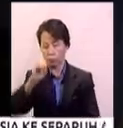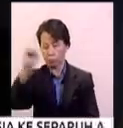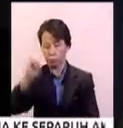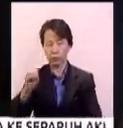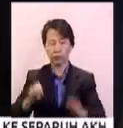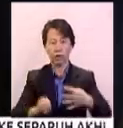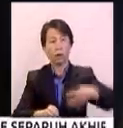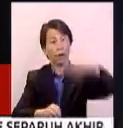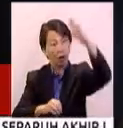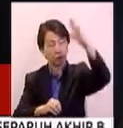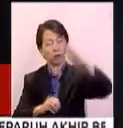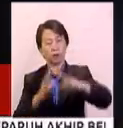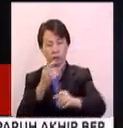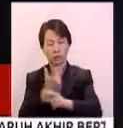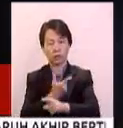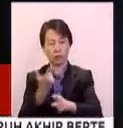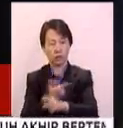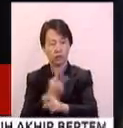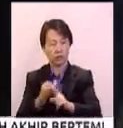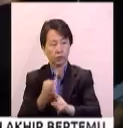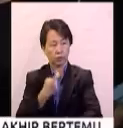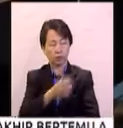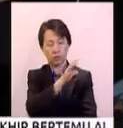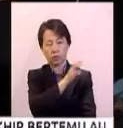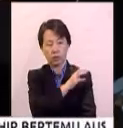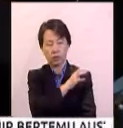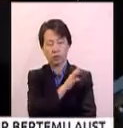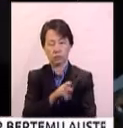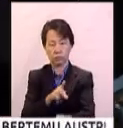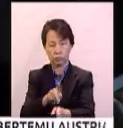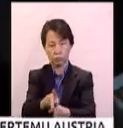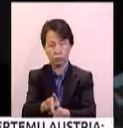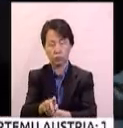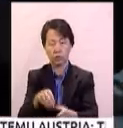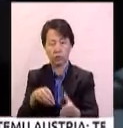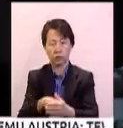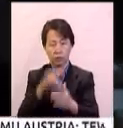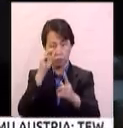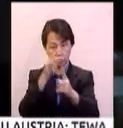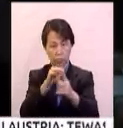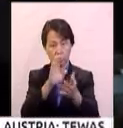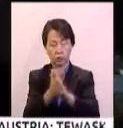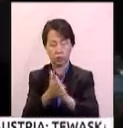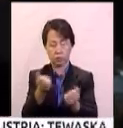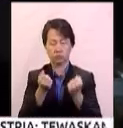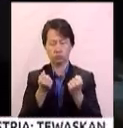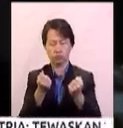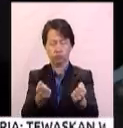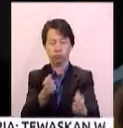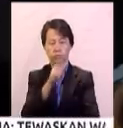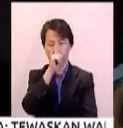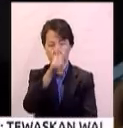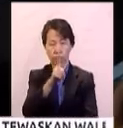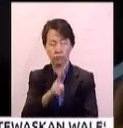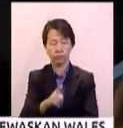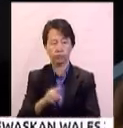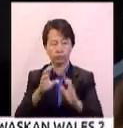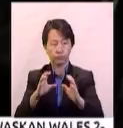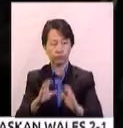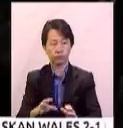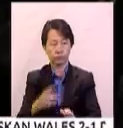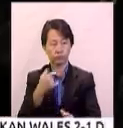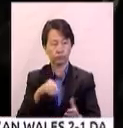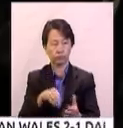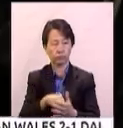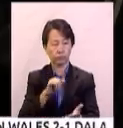teratas bakal mendapat latihan daripada jurulatih pelumba profesional dalam misi menjadi pelumba sebenar. Peningkatan isukan di